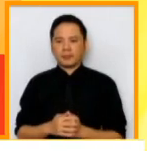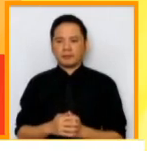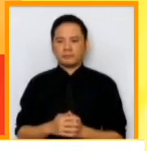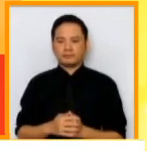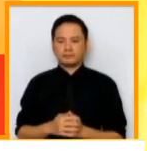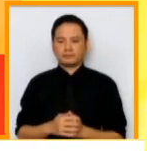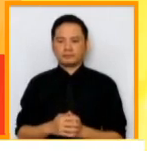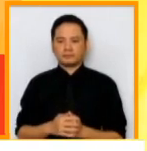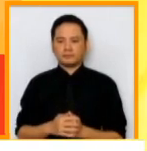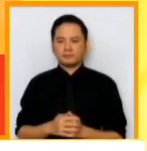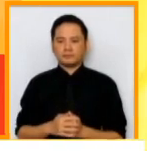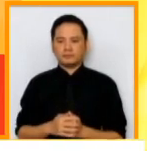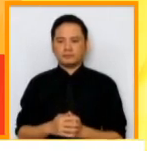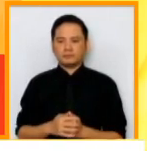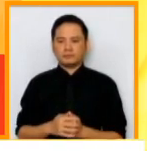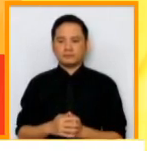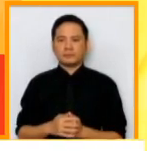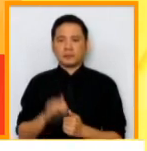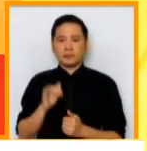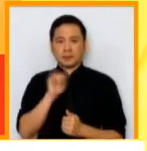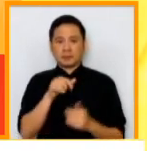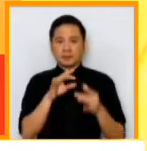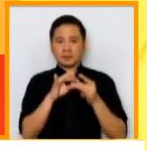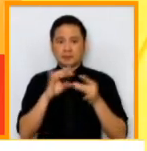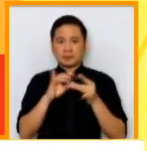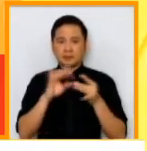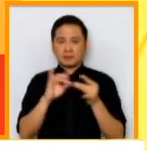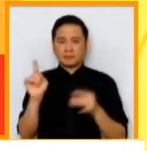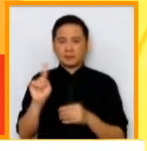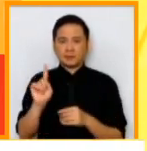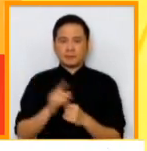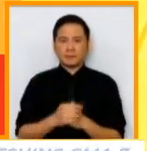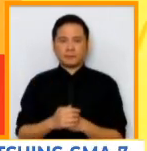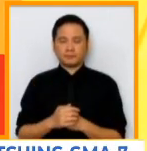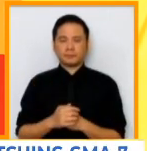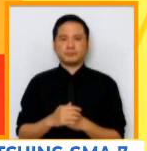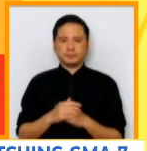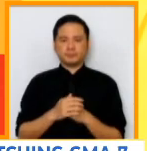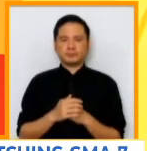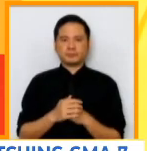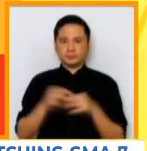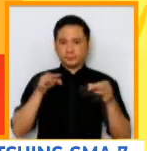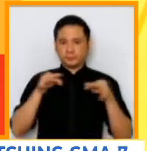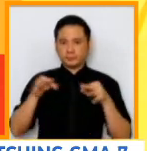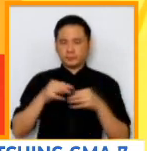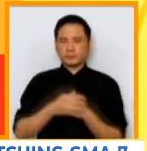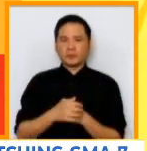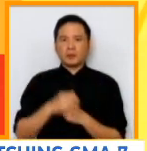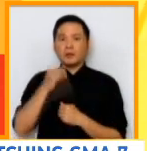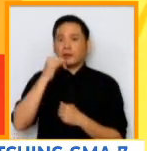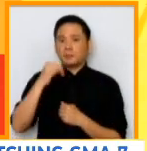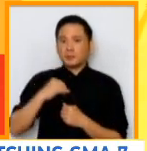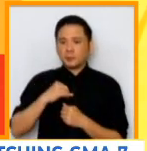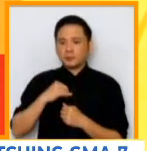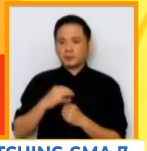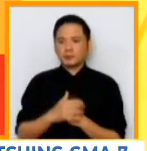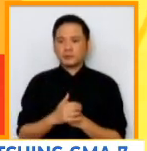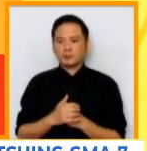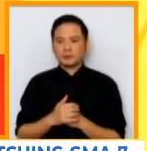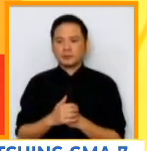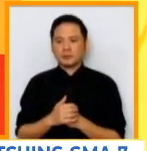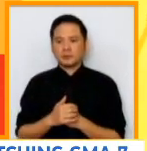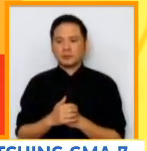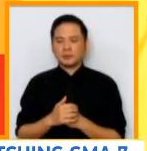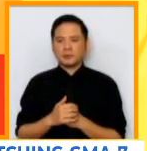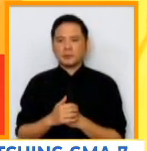Ang mabibigay kong ulat patungkol dito ay kahapon, nagtungo sa aming tanggapan at pinuntahan